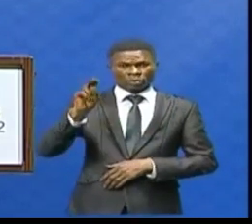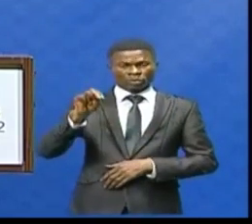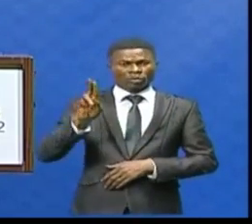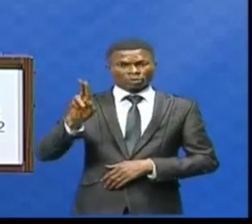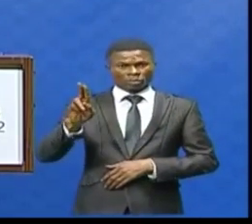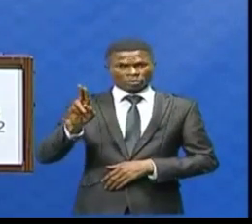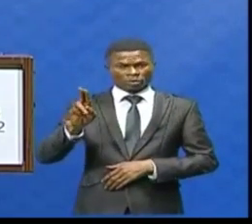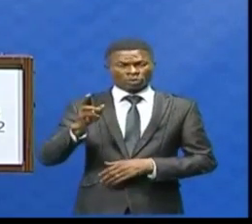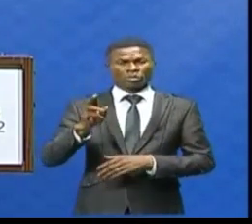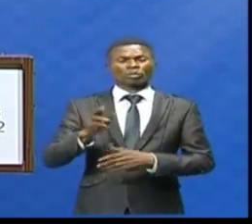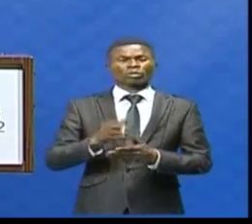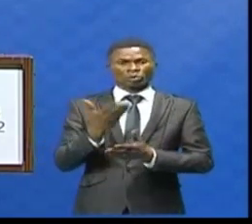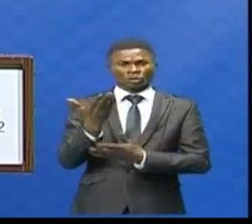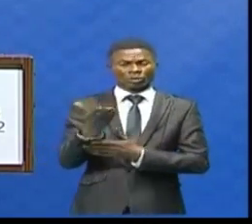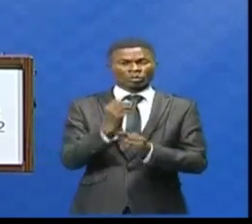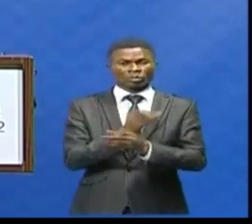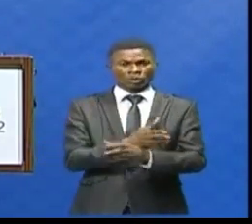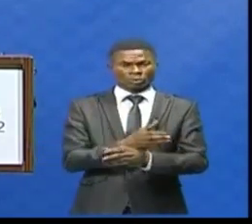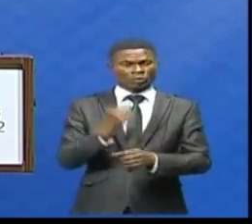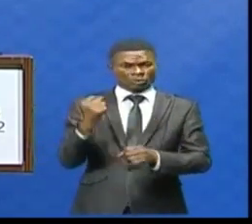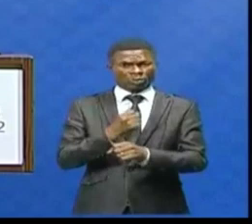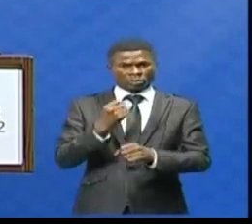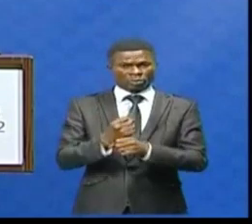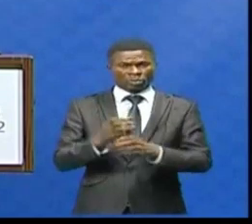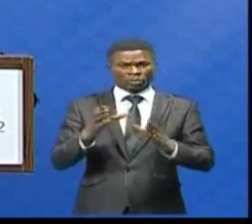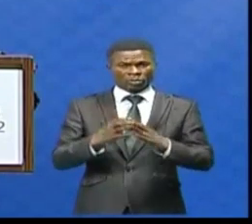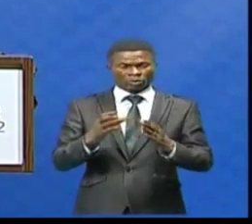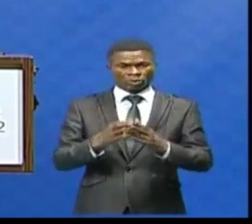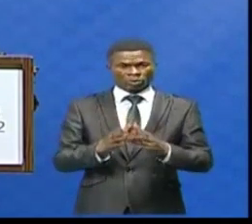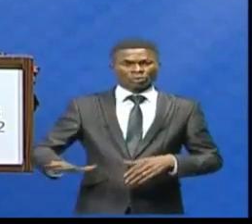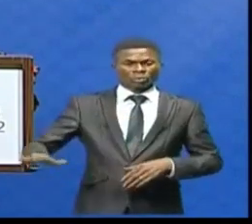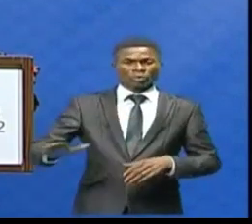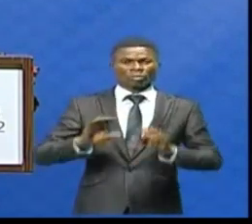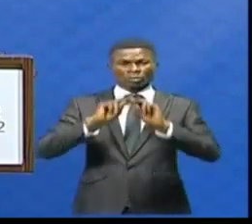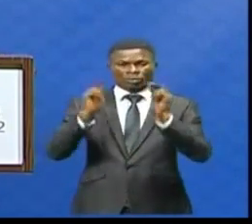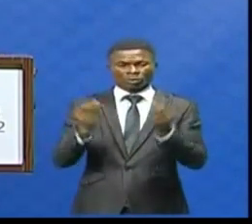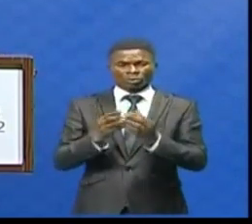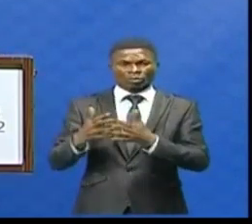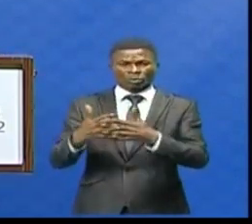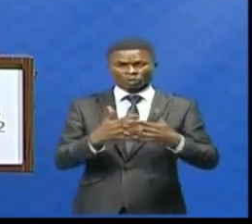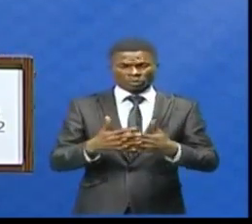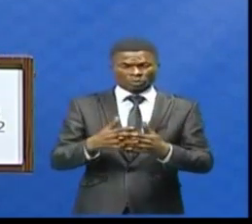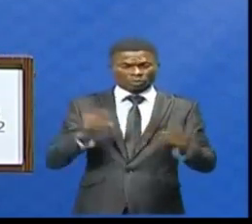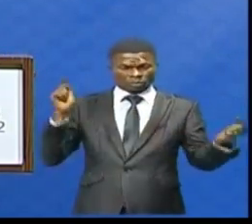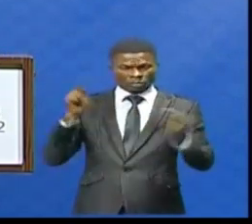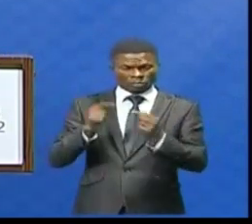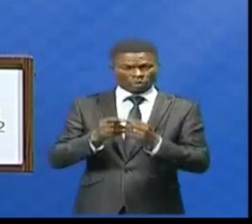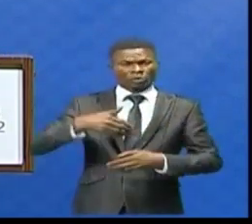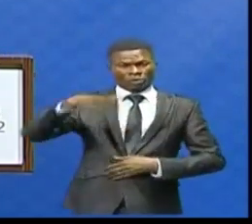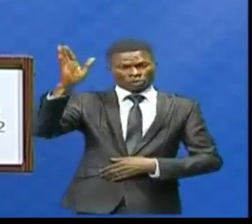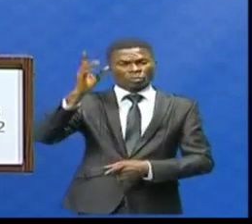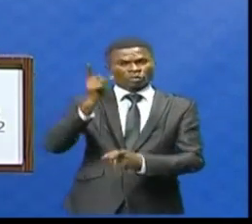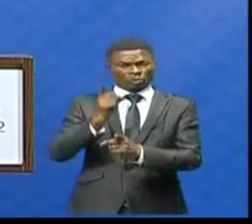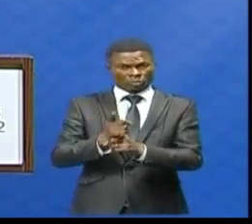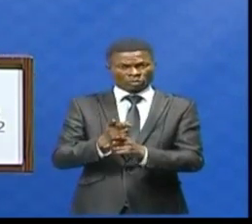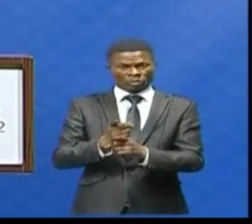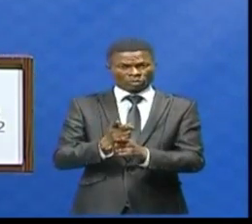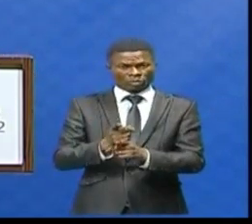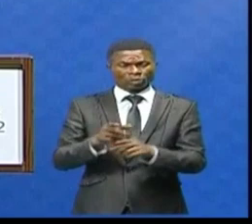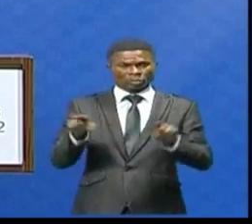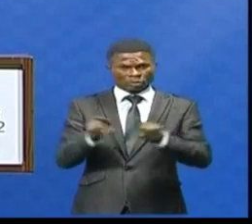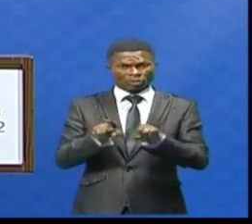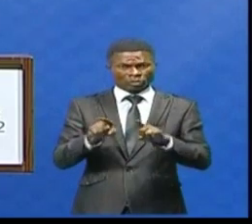il démerde toutefois disposer à travailler avec la mission en usienne jusqu'au jour de son retrait effectif et c'est la